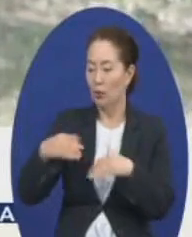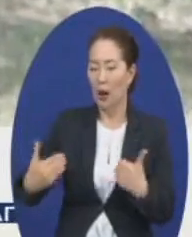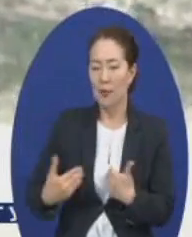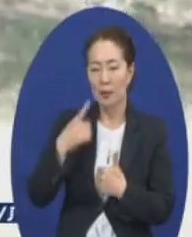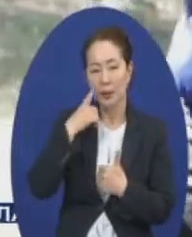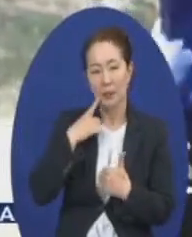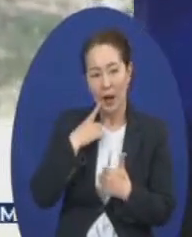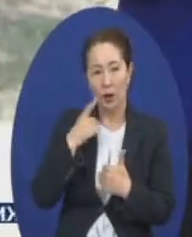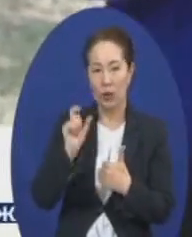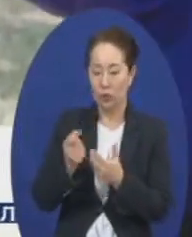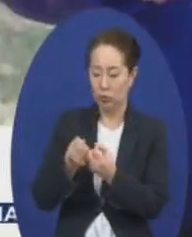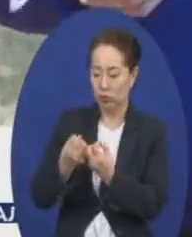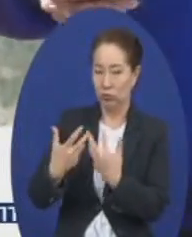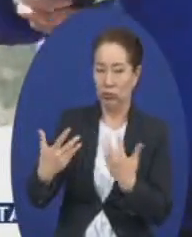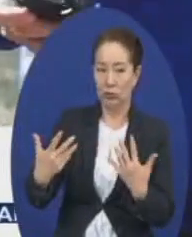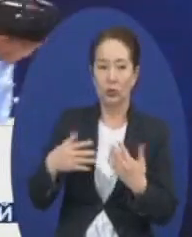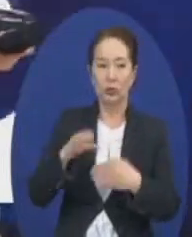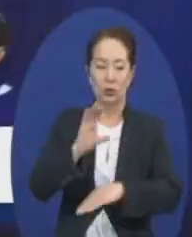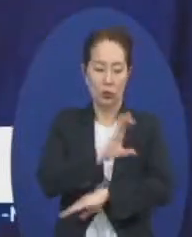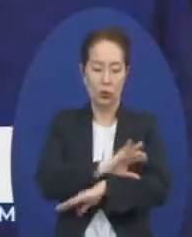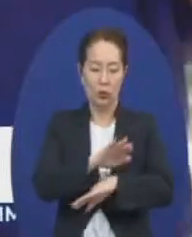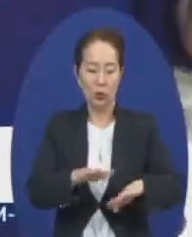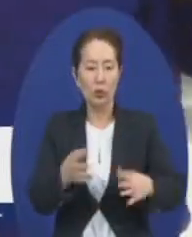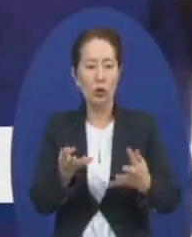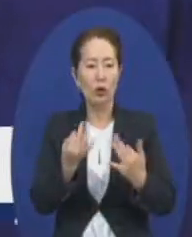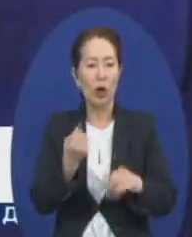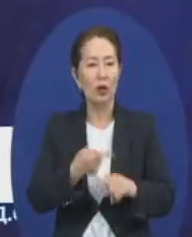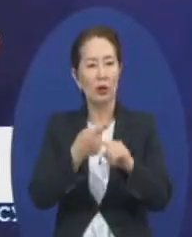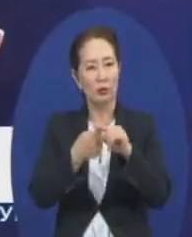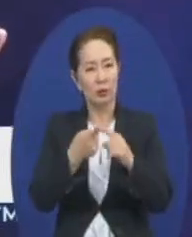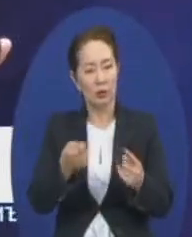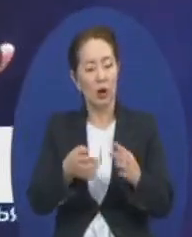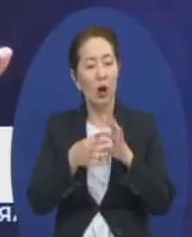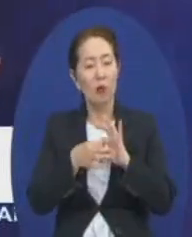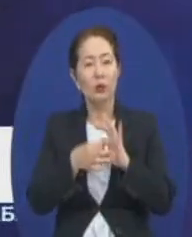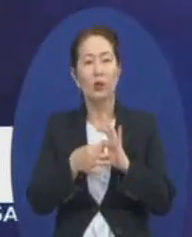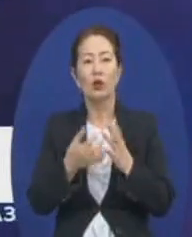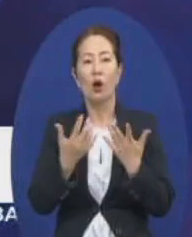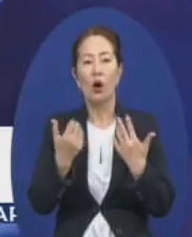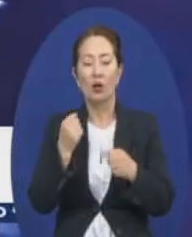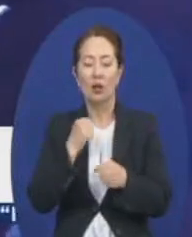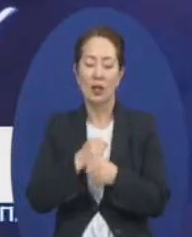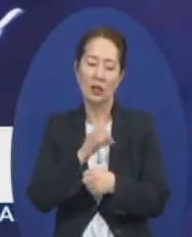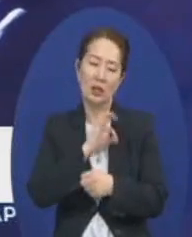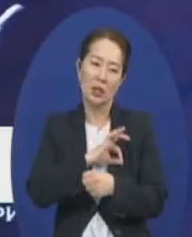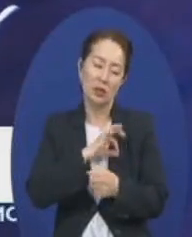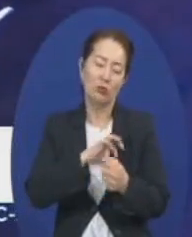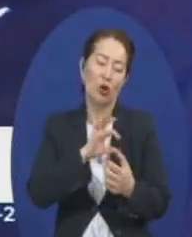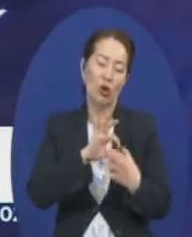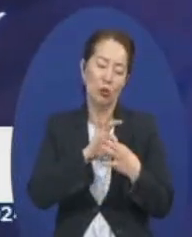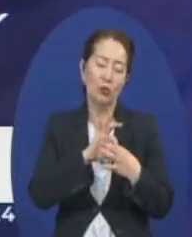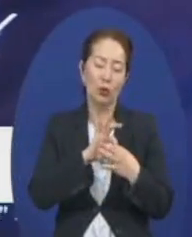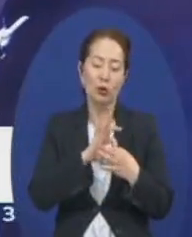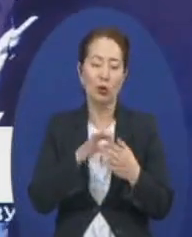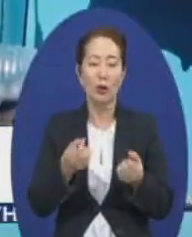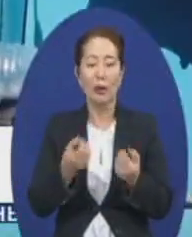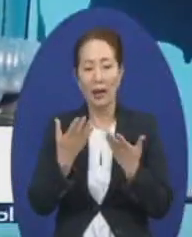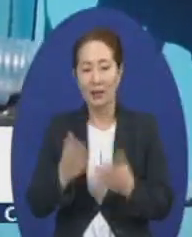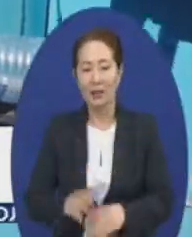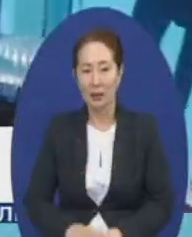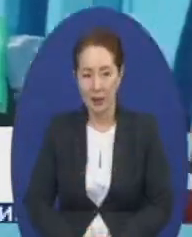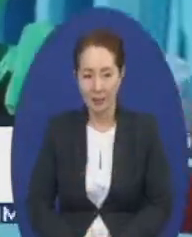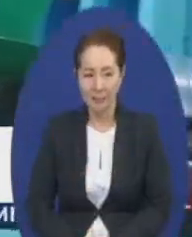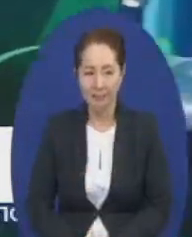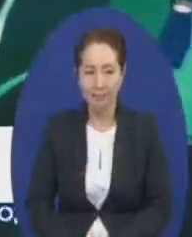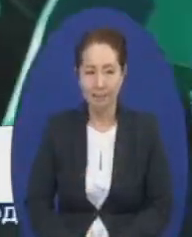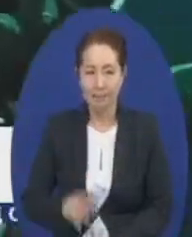суманд ирж амьдрах суурших хүн ам нэмэгдэх сургуулийн хүүхдийн тоо нэмэгдэх гэж олон одоо ажлууд ашигтай үр аж холбогдолтой юмнууд